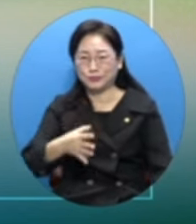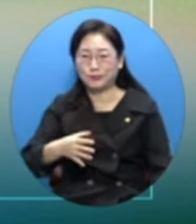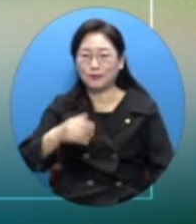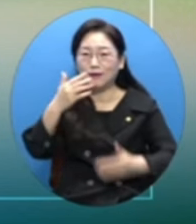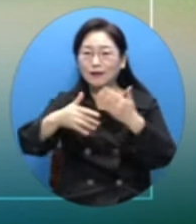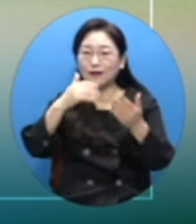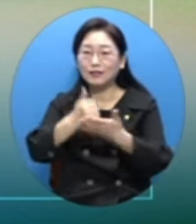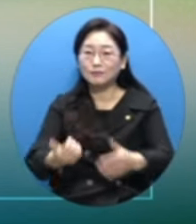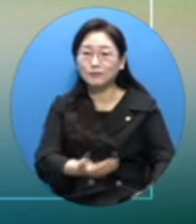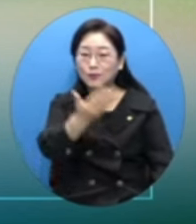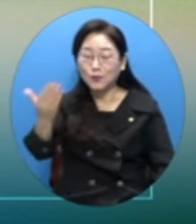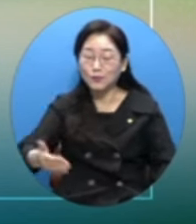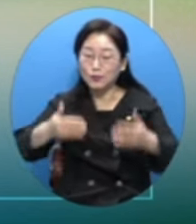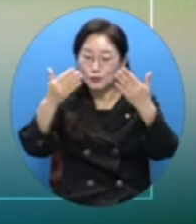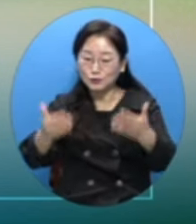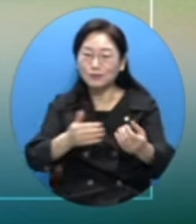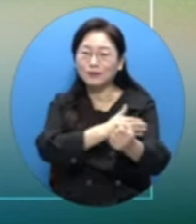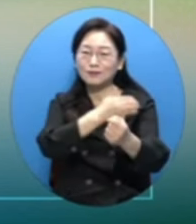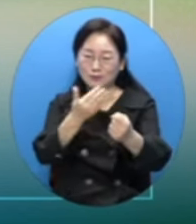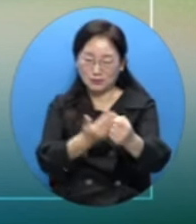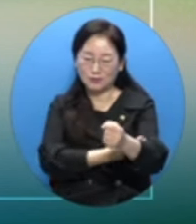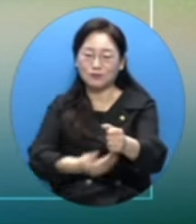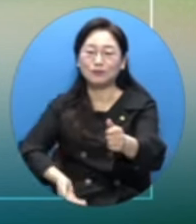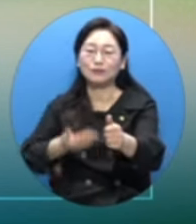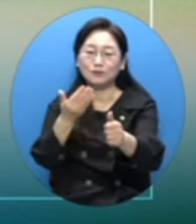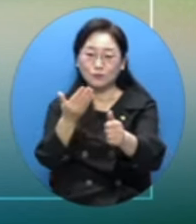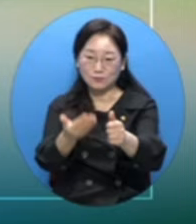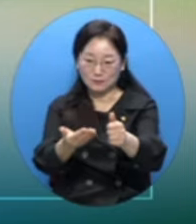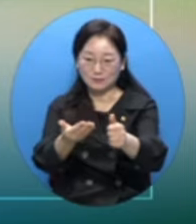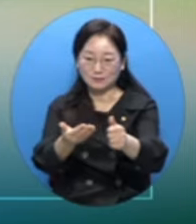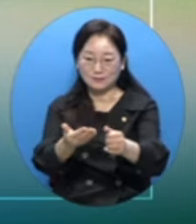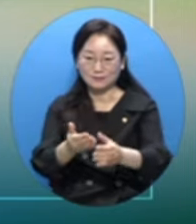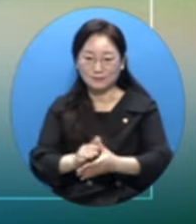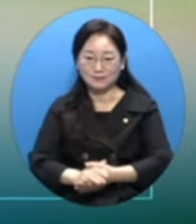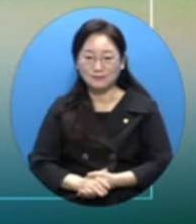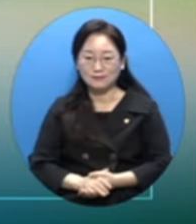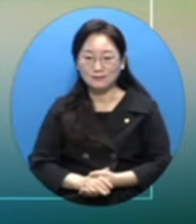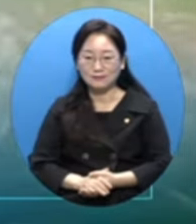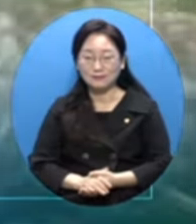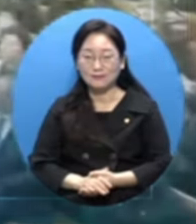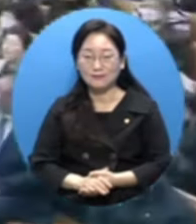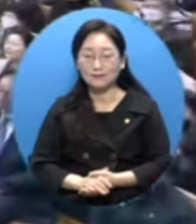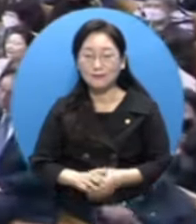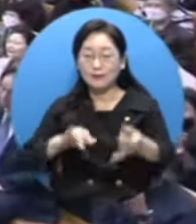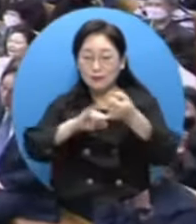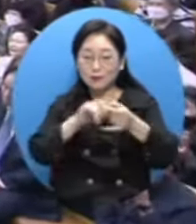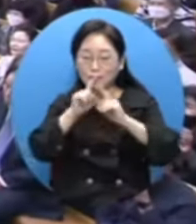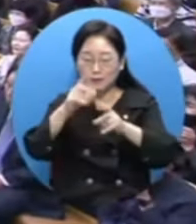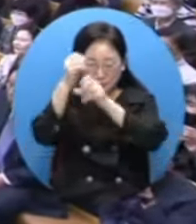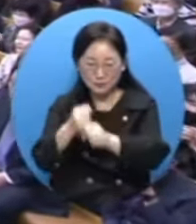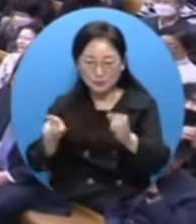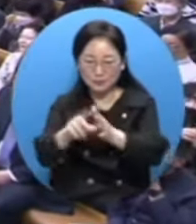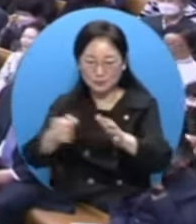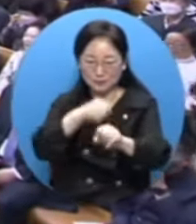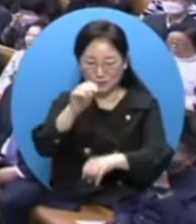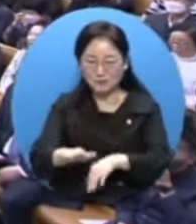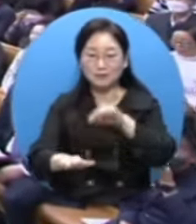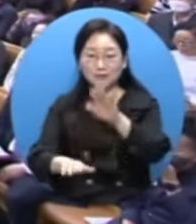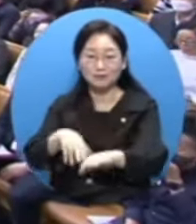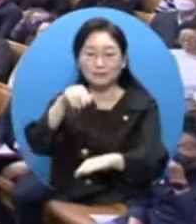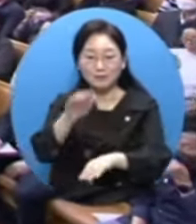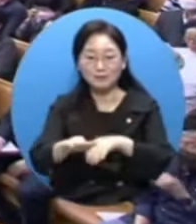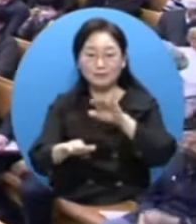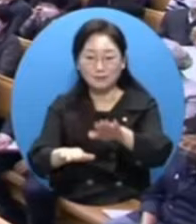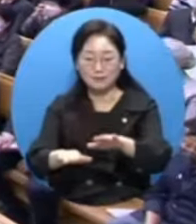하나님께서는 여러분들에게 힘과 능력을 주십니다. 약속의 말씀을 잡고 믿음으로 전진 또 전진